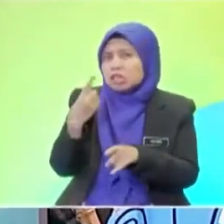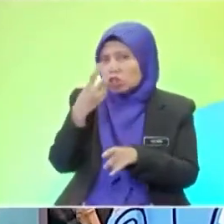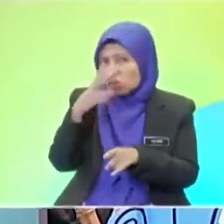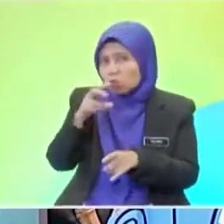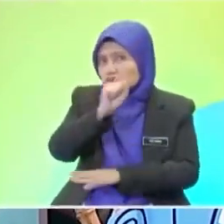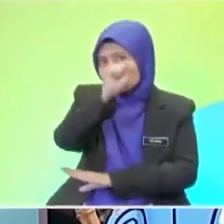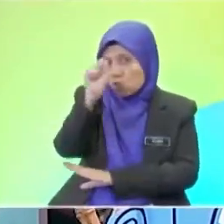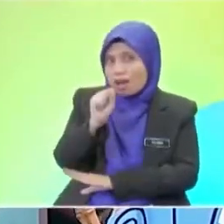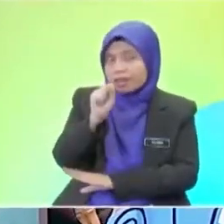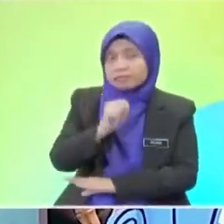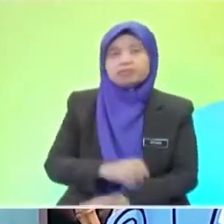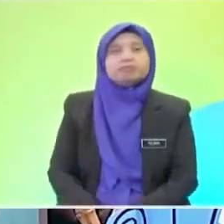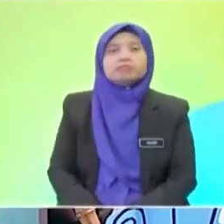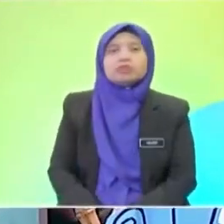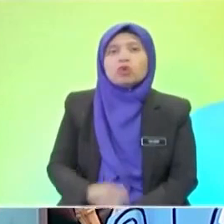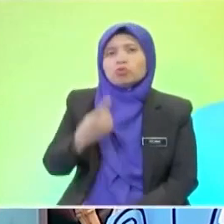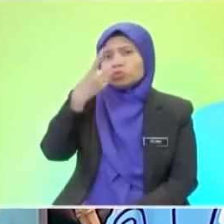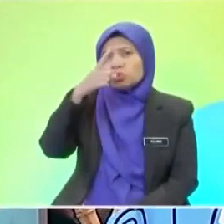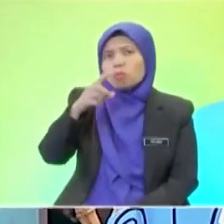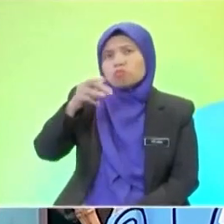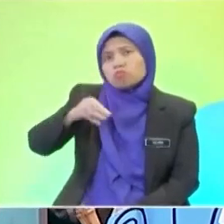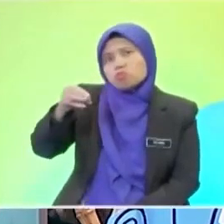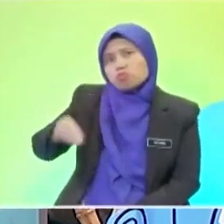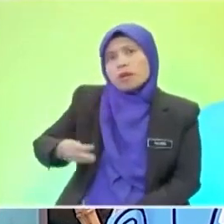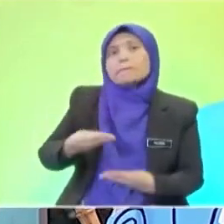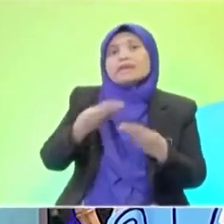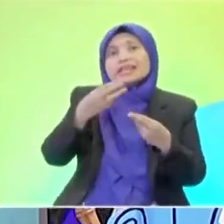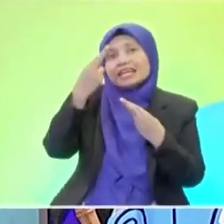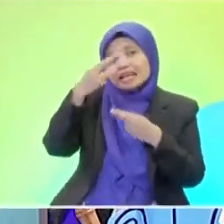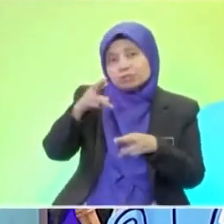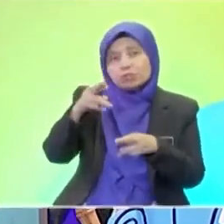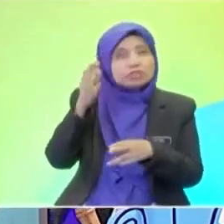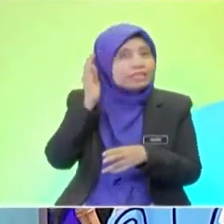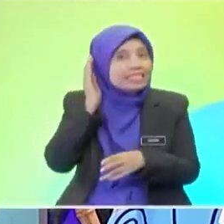soalannya pula bagaimana untuk memberikan responnya